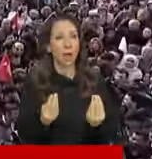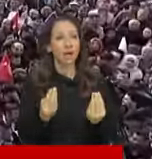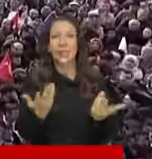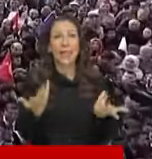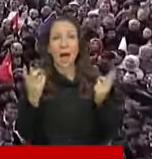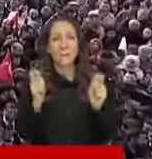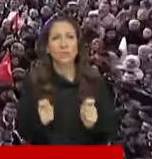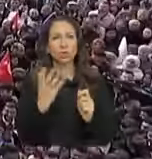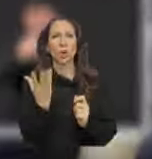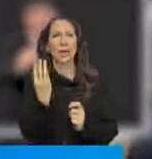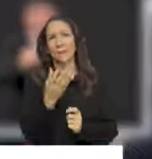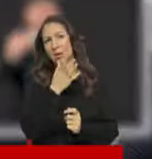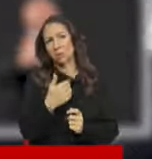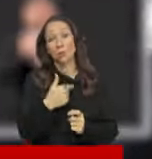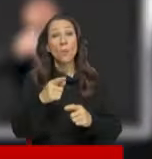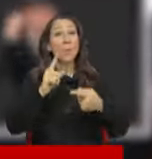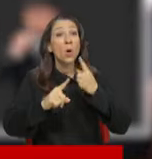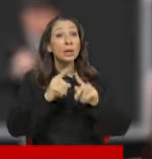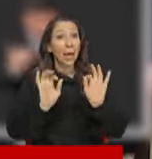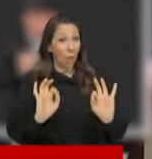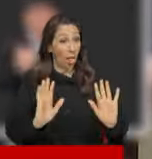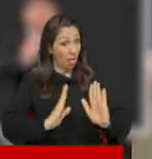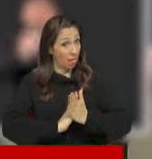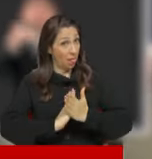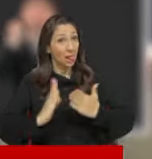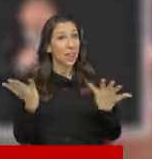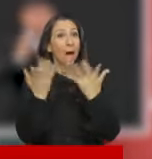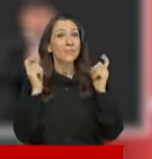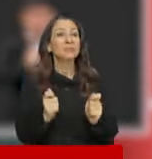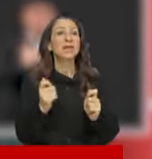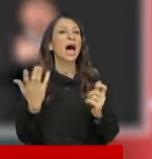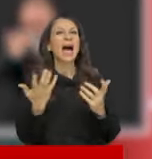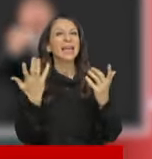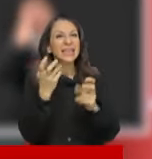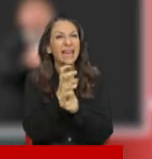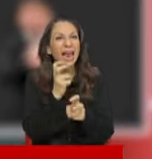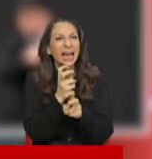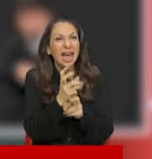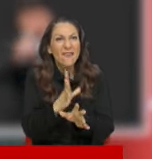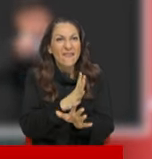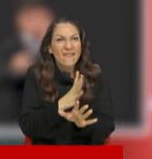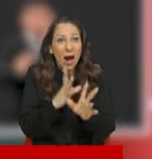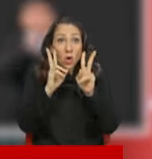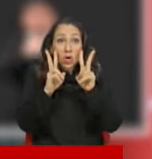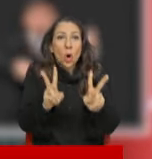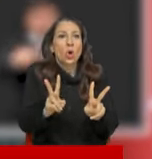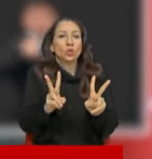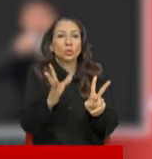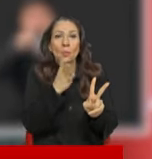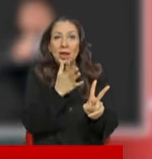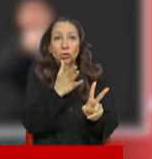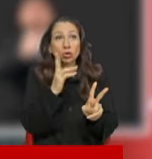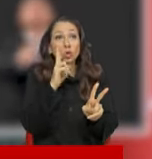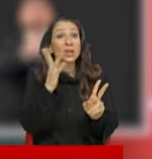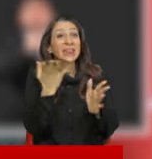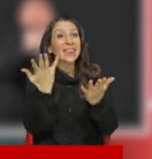ne yaptığımızı çok iyi biliyoruz bu politikayla Biz ne yaptığımızı hangi risklerle karşı karşıya bulunduğumuzu